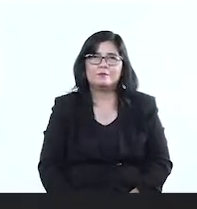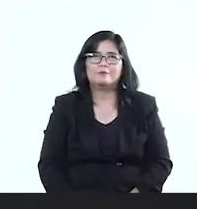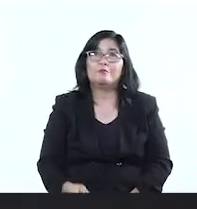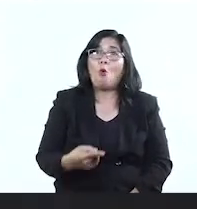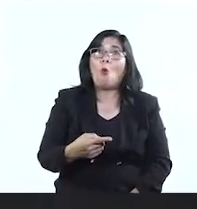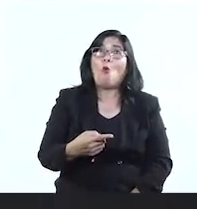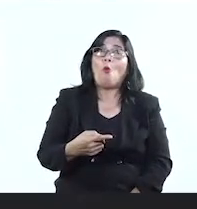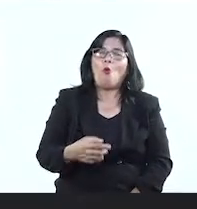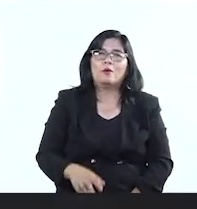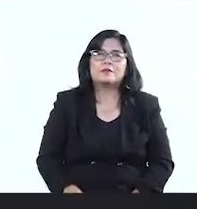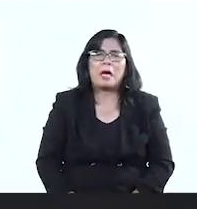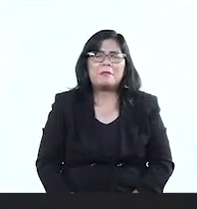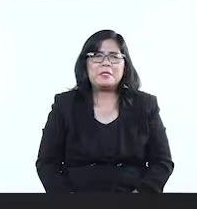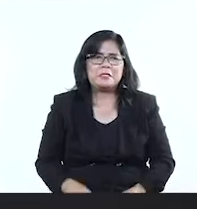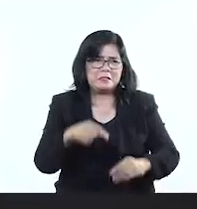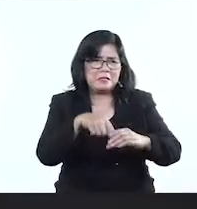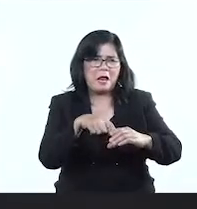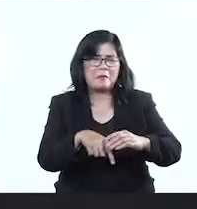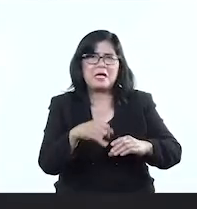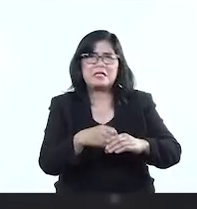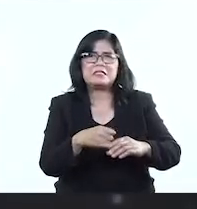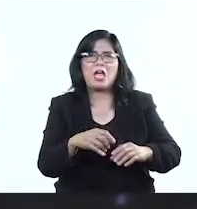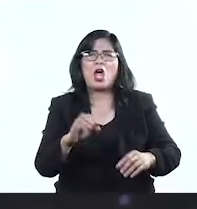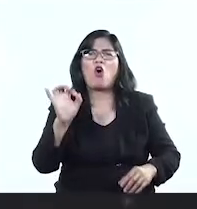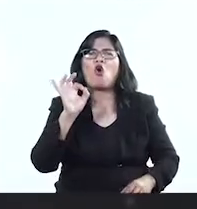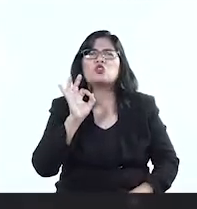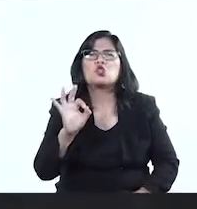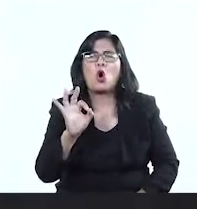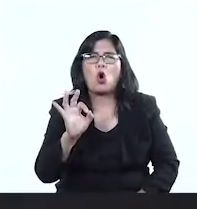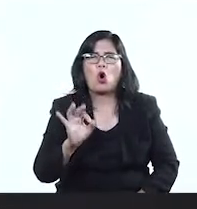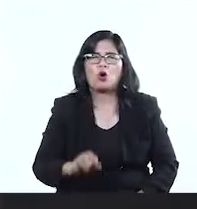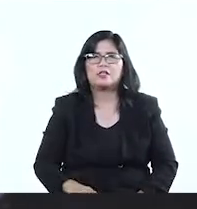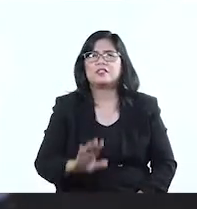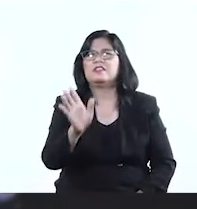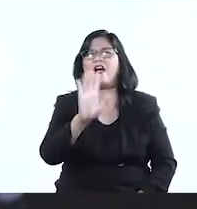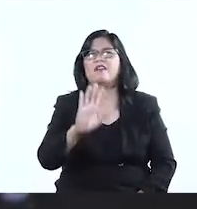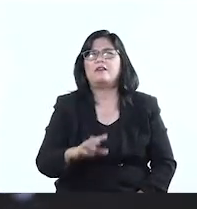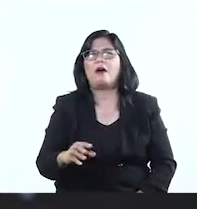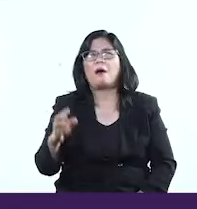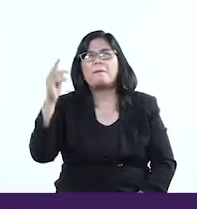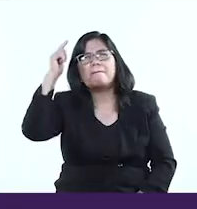Hai pada didalamnya tidak ada nilai pendidikan sama sekali Hai ini yang berbahaya